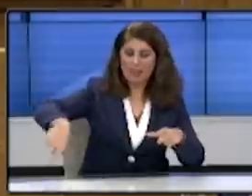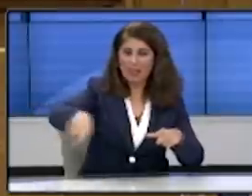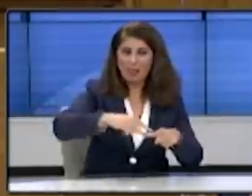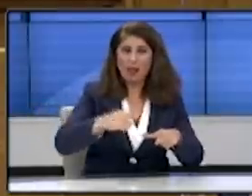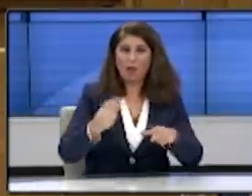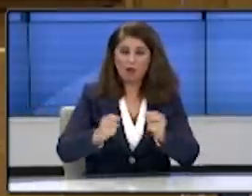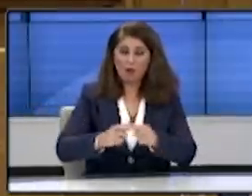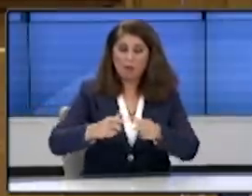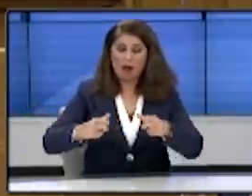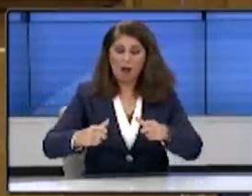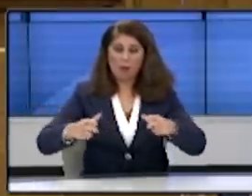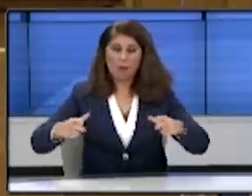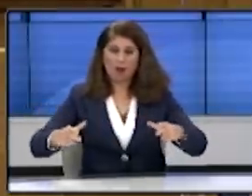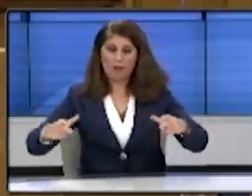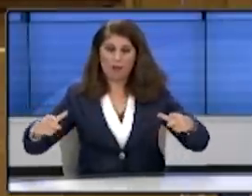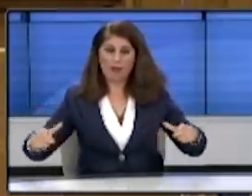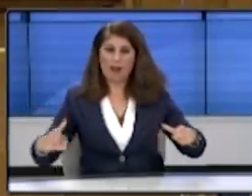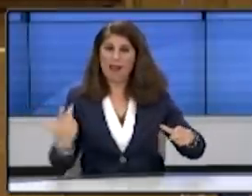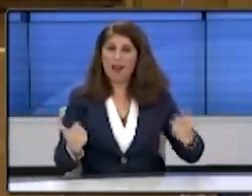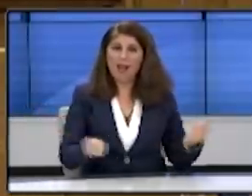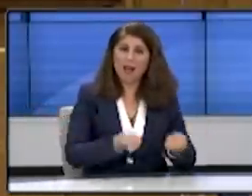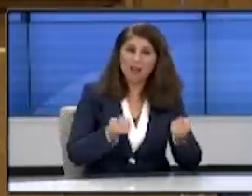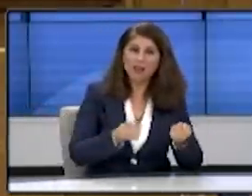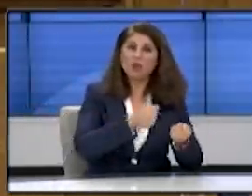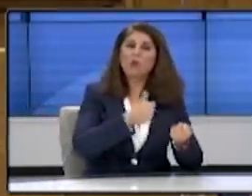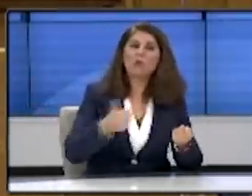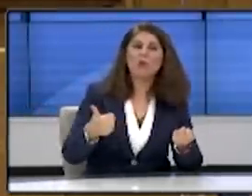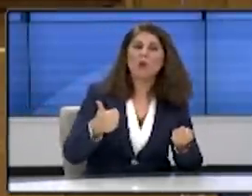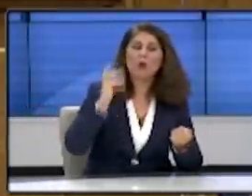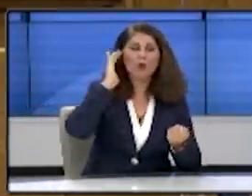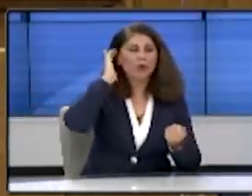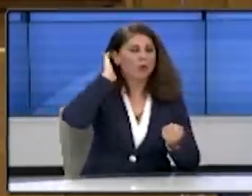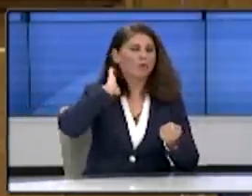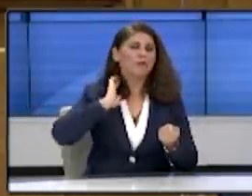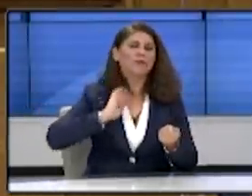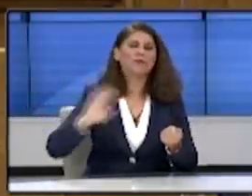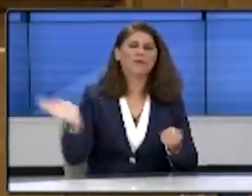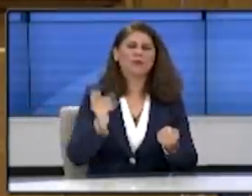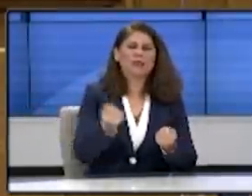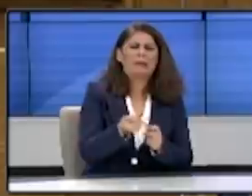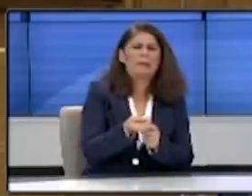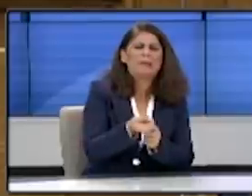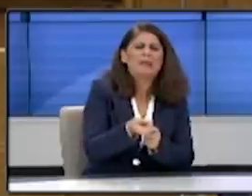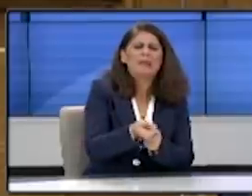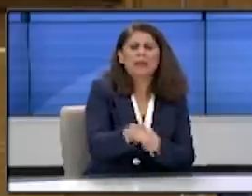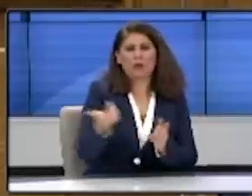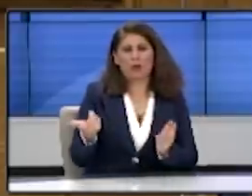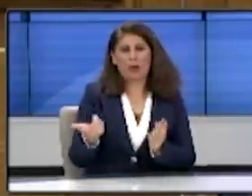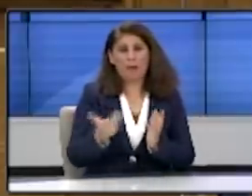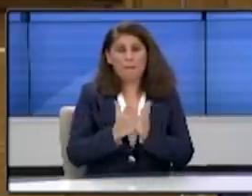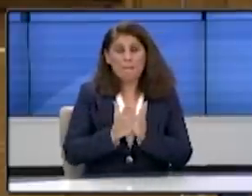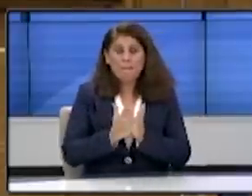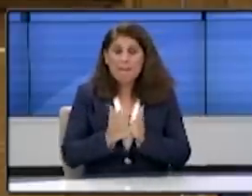φορές μεγάλωσε. Αλλά για τους εργαζόμενους προορίζονταν τελικά το πολύ πολύ κάποια ψίχουλα. Η